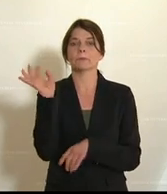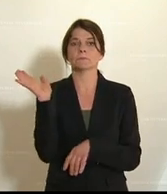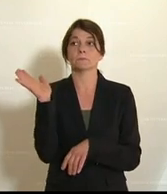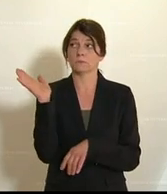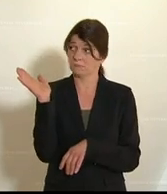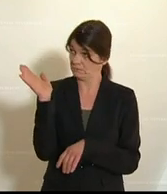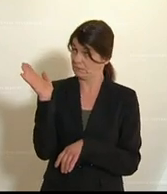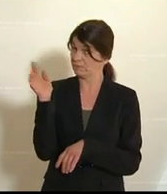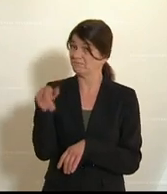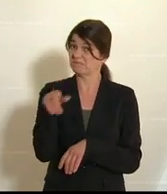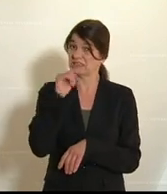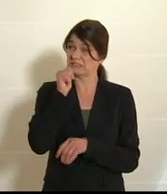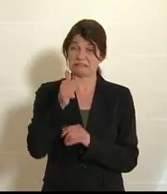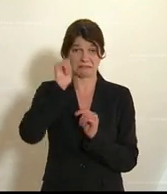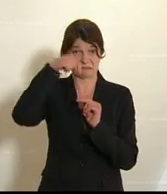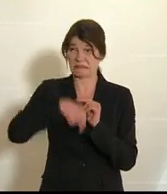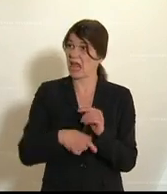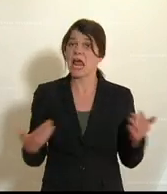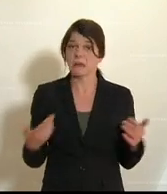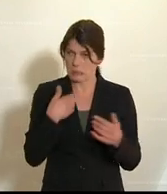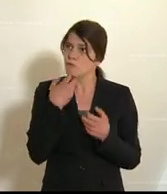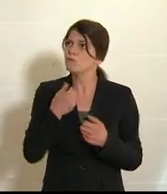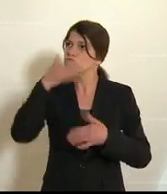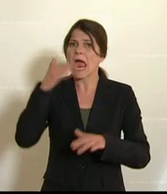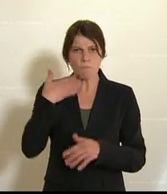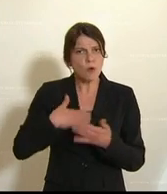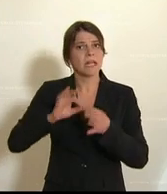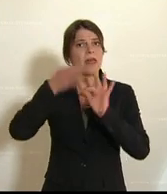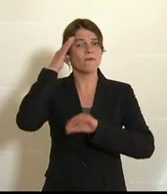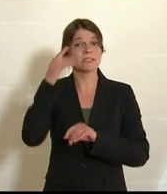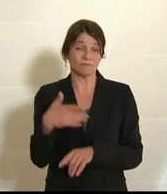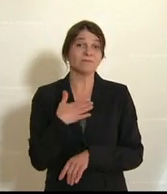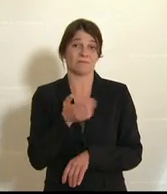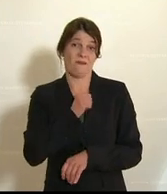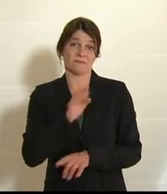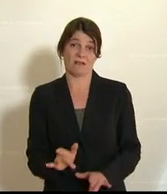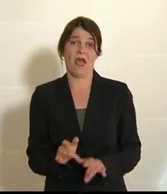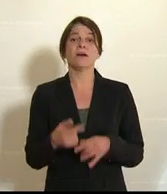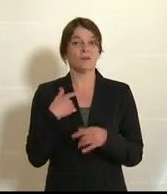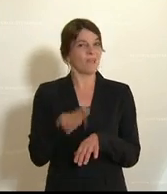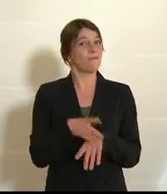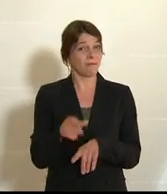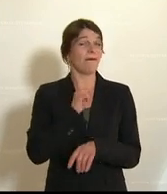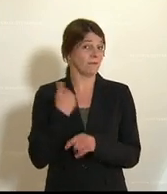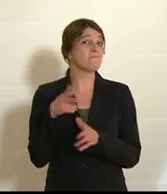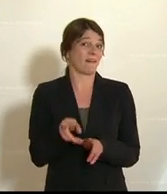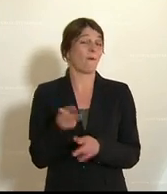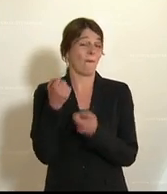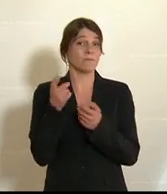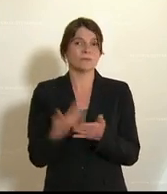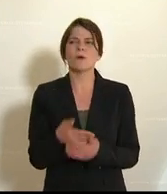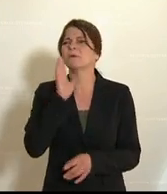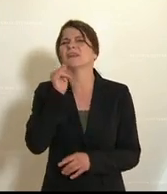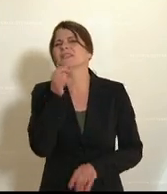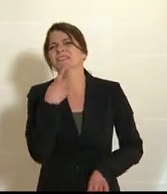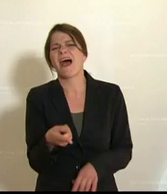sagen, ist das nicht der Detaillierungsgrad, den wir gerne hätten. Und das ist unsere Befürchtung. Und ich glaube, dass die Befürchtung durchaus zu Recht besteht. Und kommen Sie mir jetzt nicht bitte mit